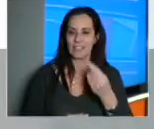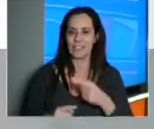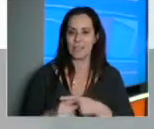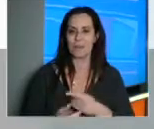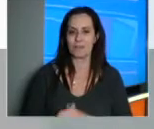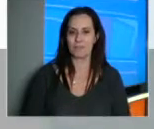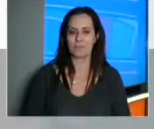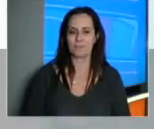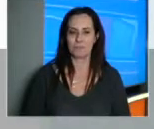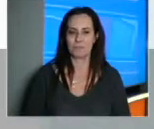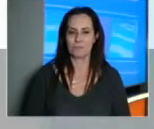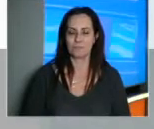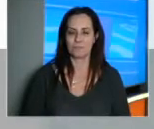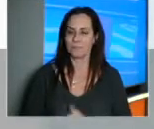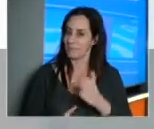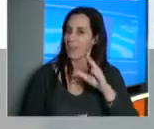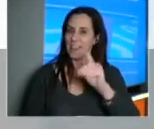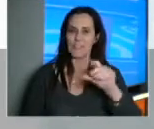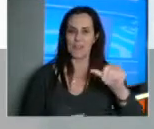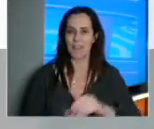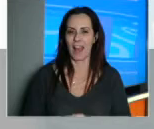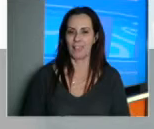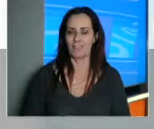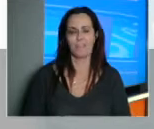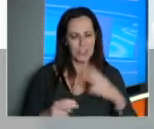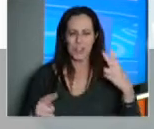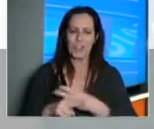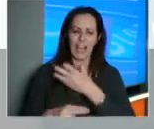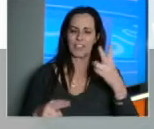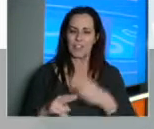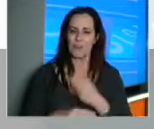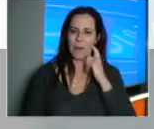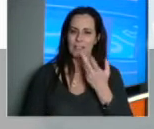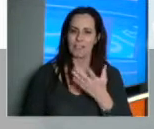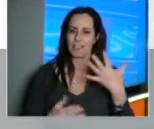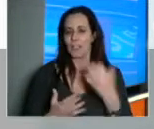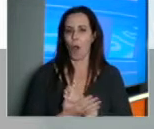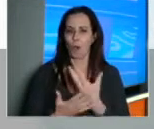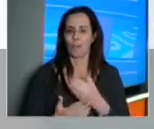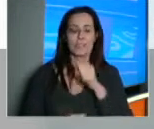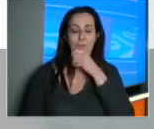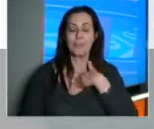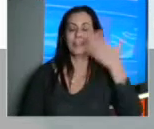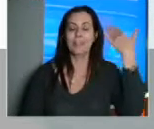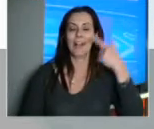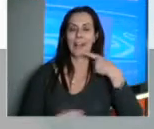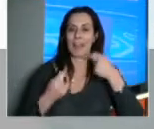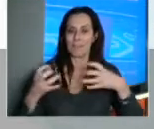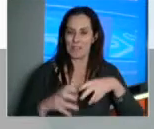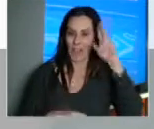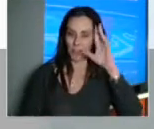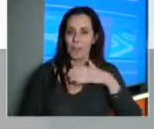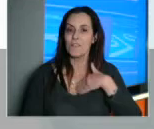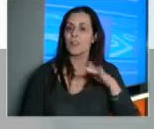סימנים לפי כל... בבקשה, דוד אמסלם. מה שקרה, שגרתי. זה כל כך מצחיק אותי, הסגסוג ופריחה. סבא שלי, זיכרונו לברכה, היה חבר מרכז